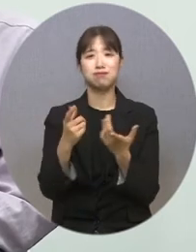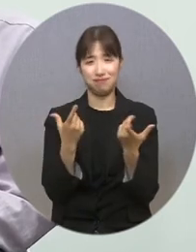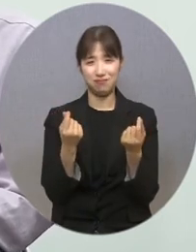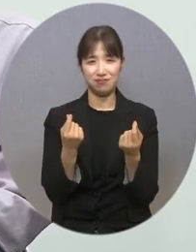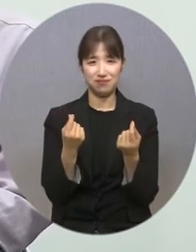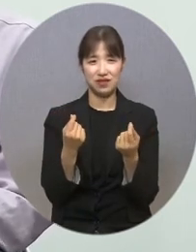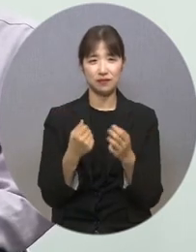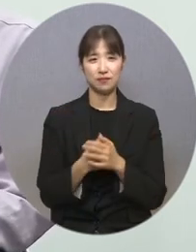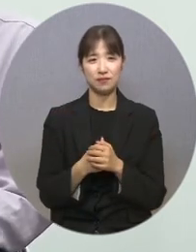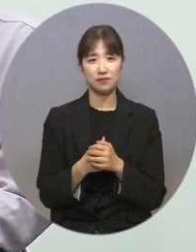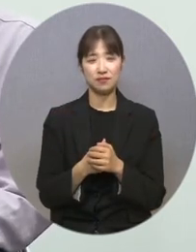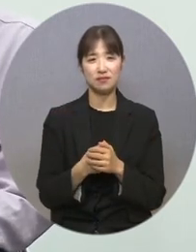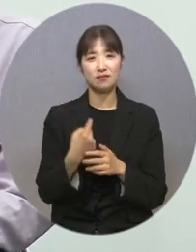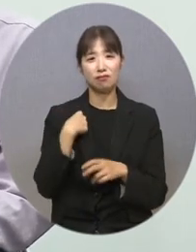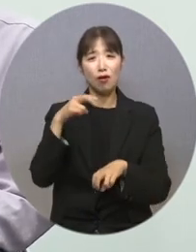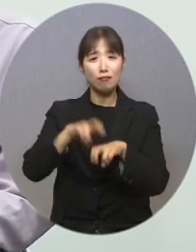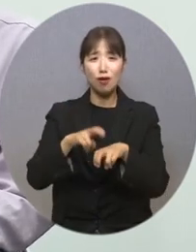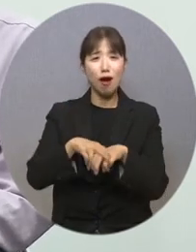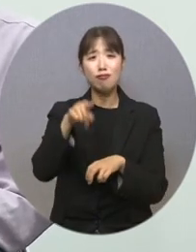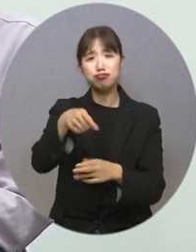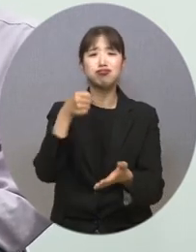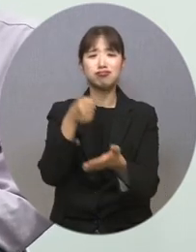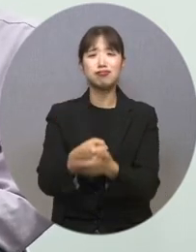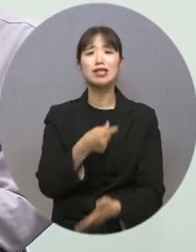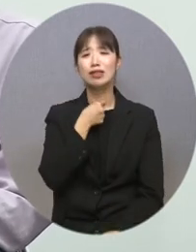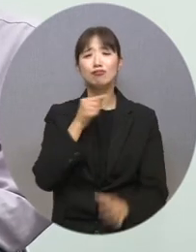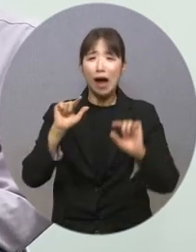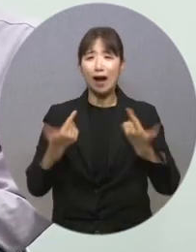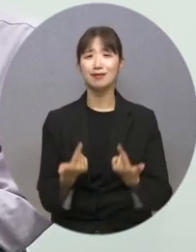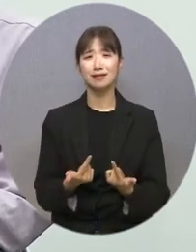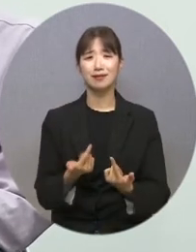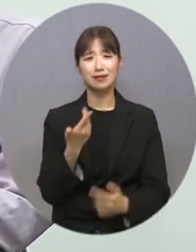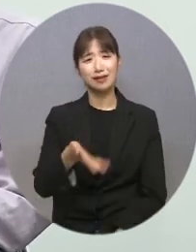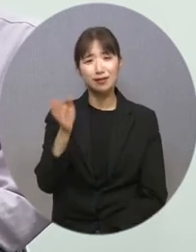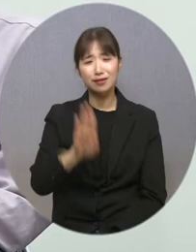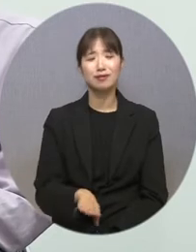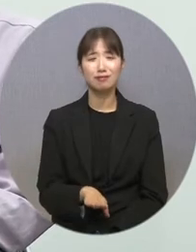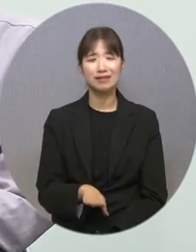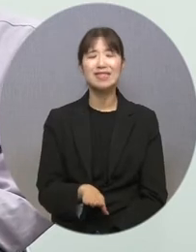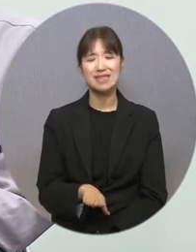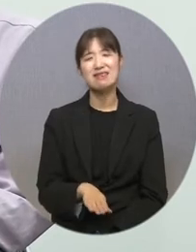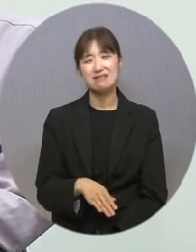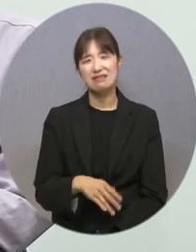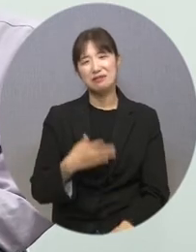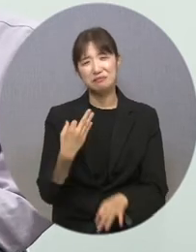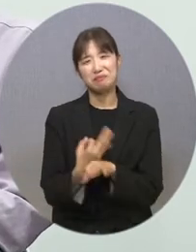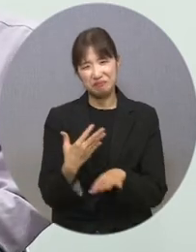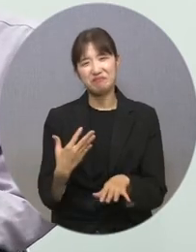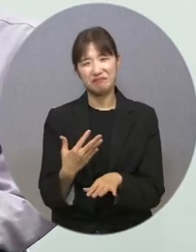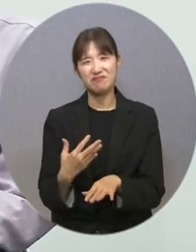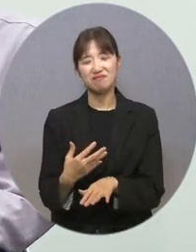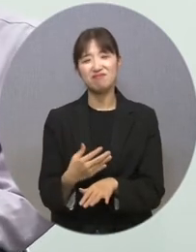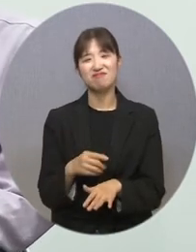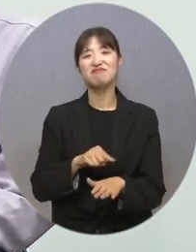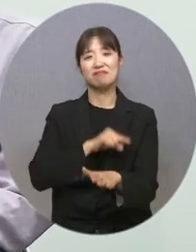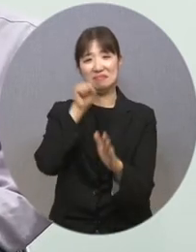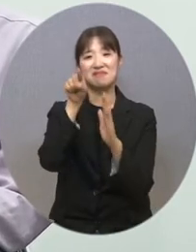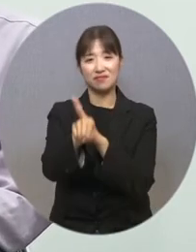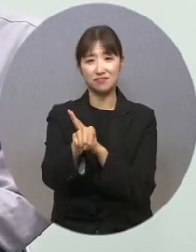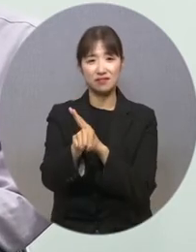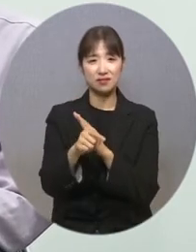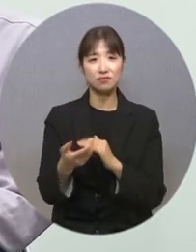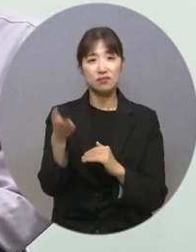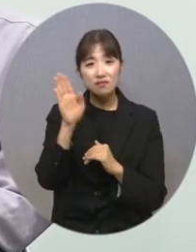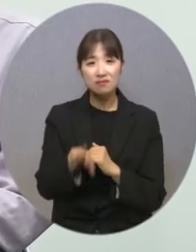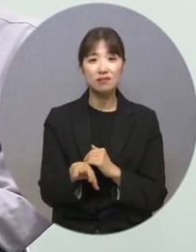그 살인은 내가 선택하고 싶은 곳을 선택하지 로 못하는데 이렇게 해서 모어 0 보러 갔어요